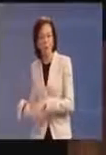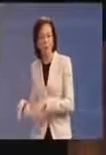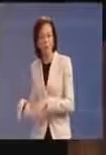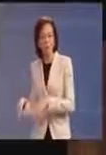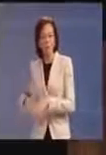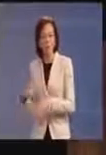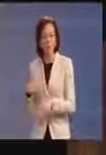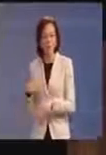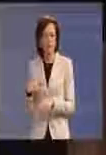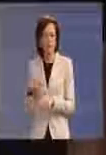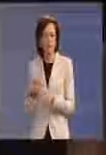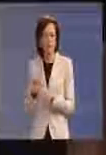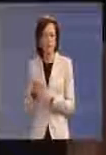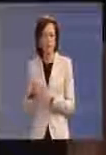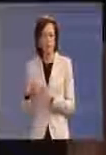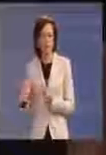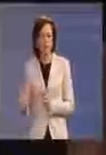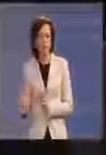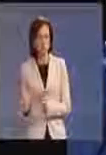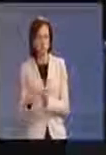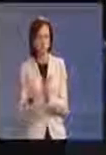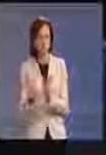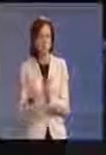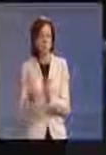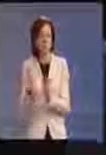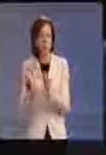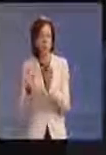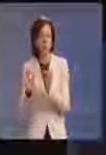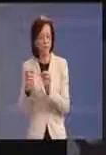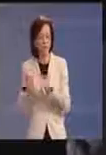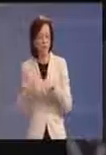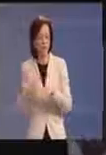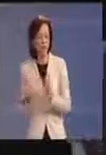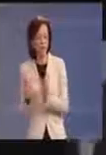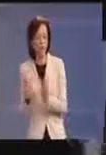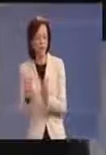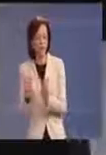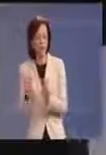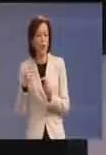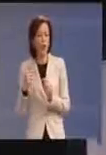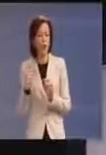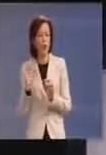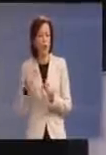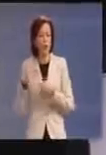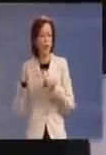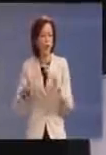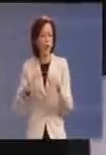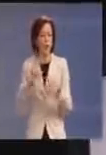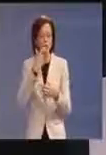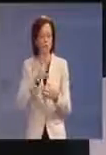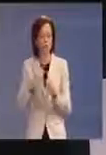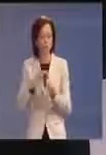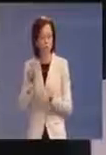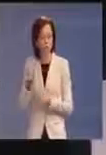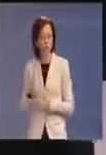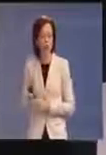waren nur ein paar Sekunden zum Überlegen und ich habe probiert, den Fall zu stoppen und es ist gut ausgegangen für ihn und für mich auch.